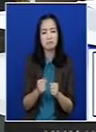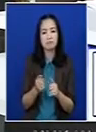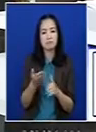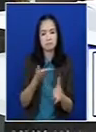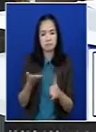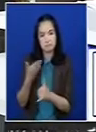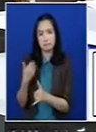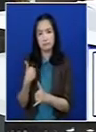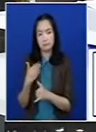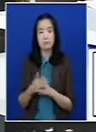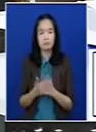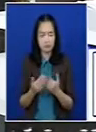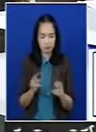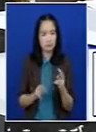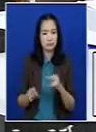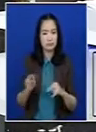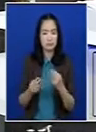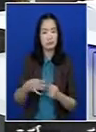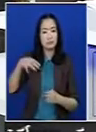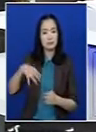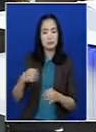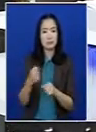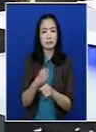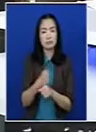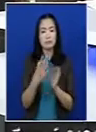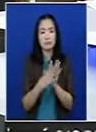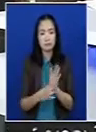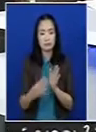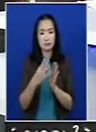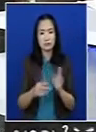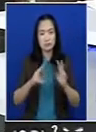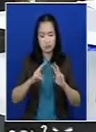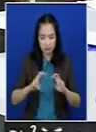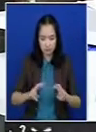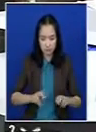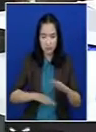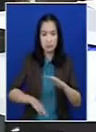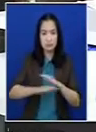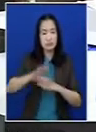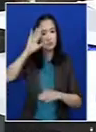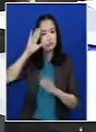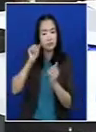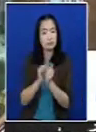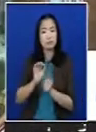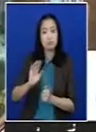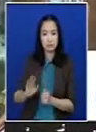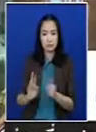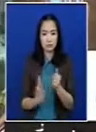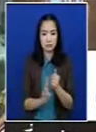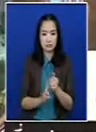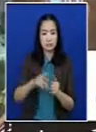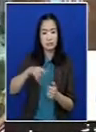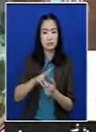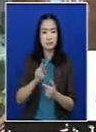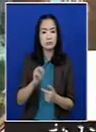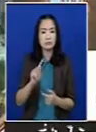เรื่องนี้อยู่ในเรื่องการตรวจสอบอยู่นะคะโดยสถาบันฝึกอบรมและวิจัยการพิสูจน์หลักฐานตำรวจค่ะด้านรองผู้บังคับการพันตำรวจเ